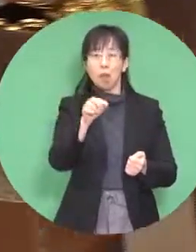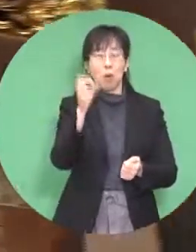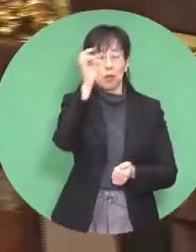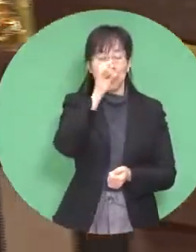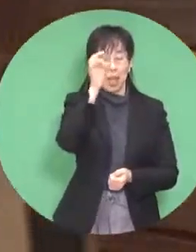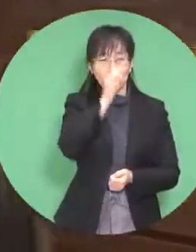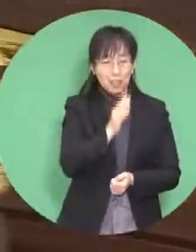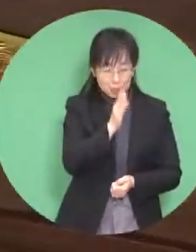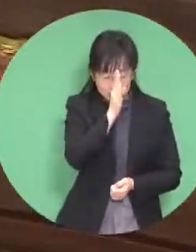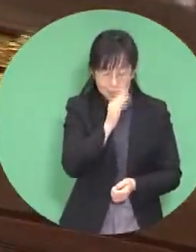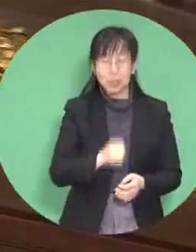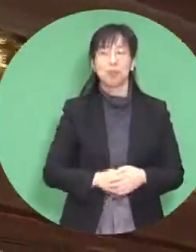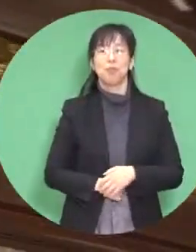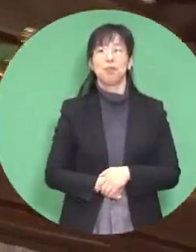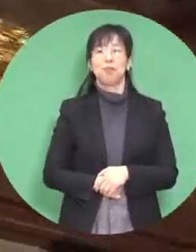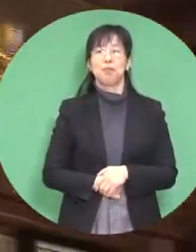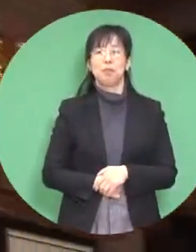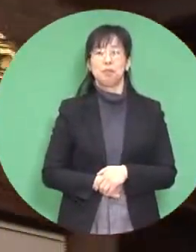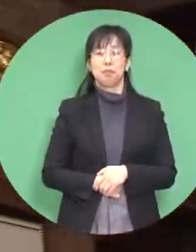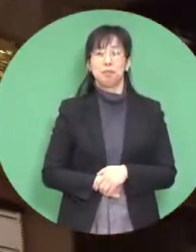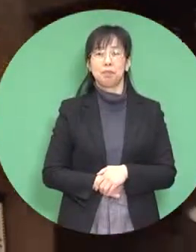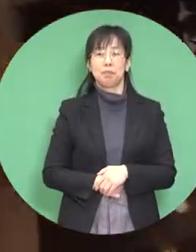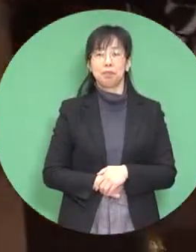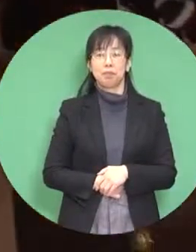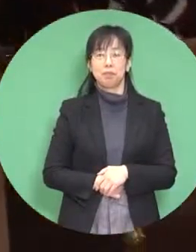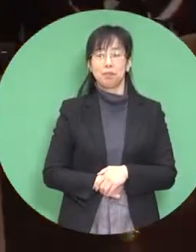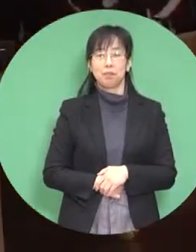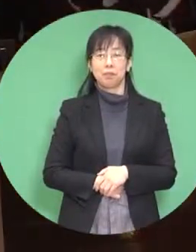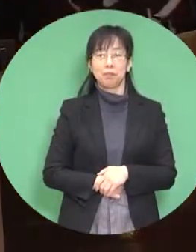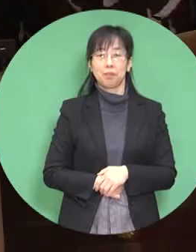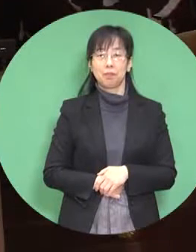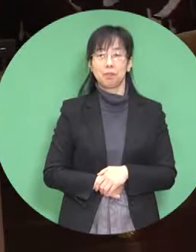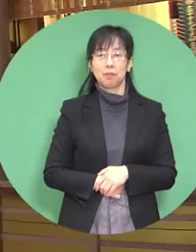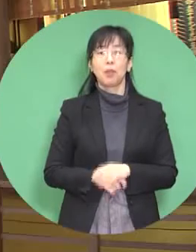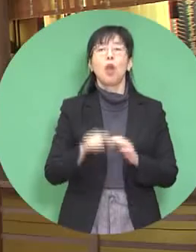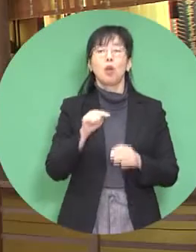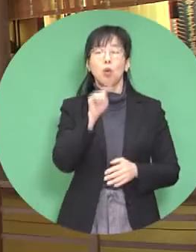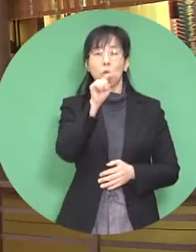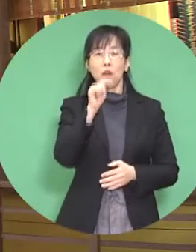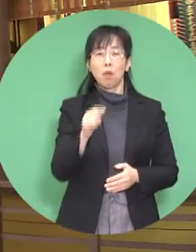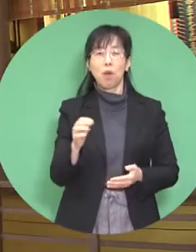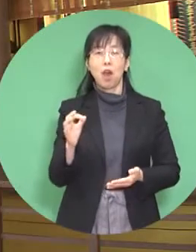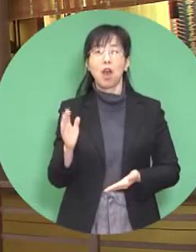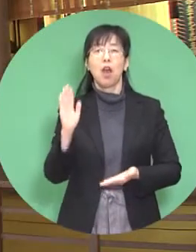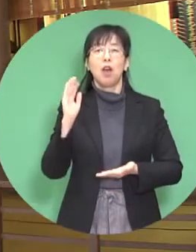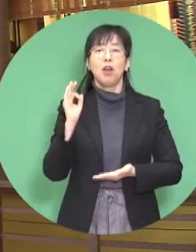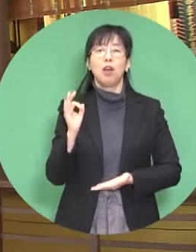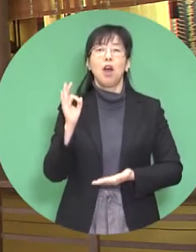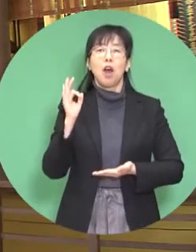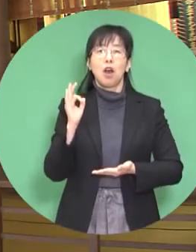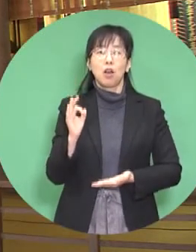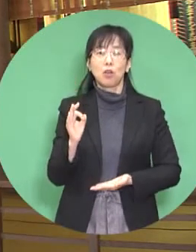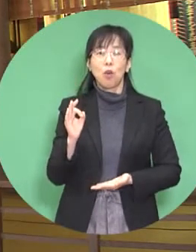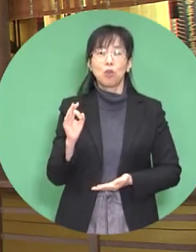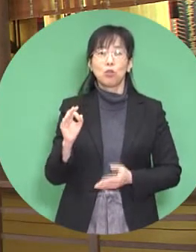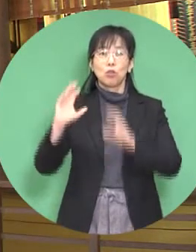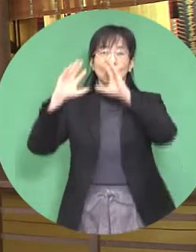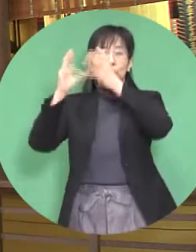してみてください。この欄間はですね、極楽浄土の世界を表したものとなっております